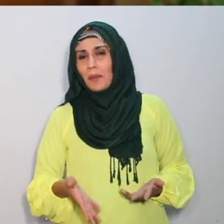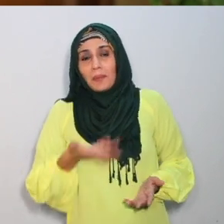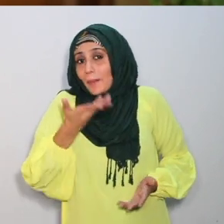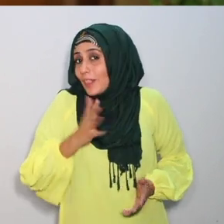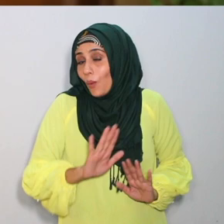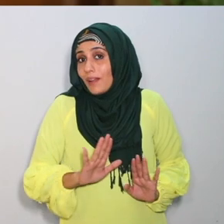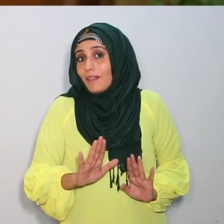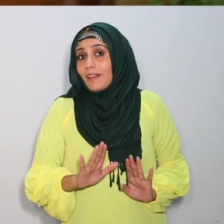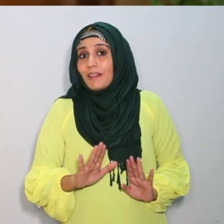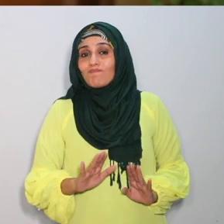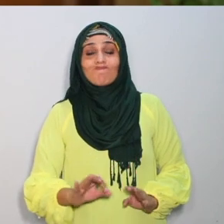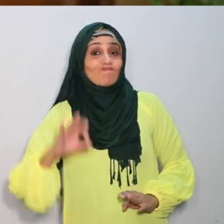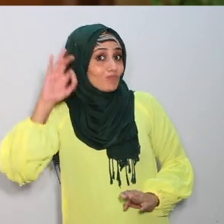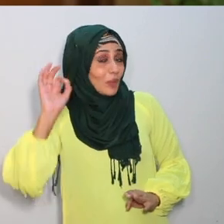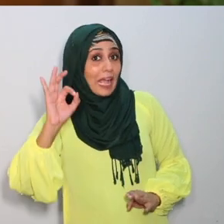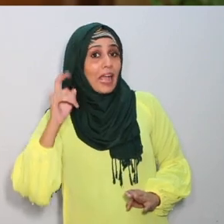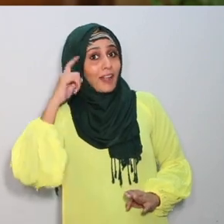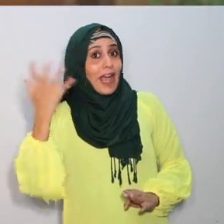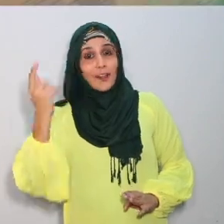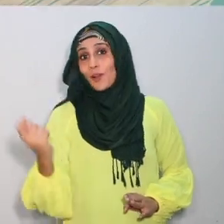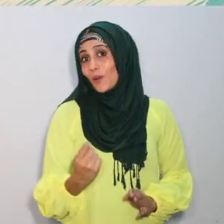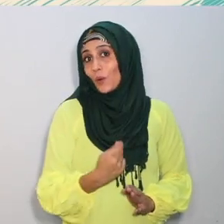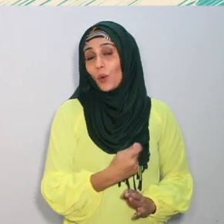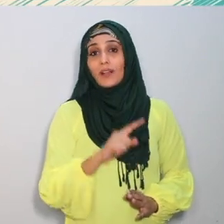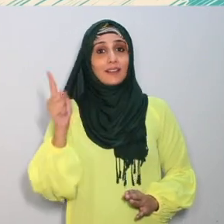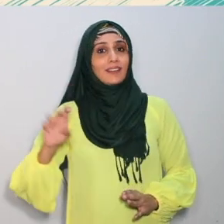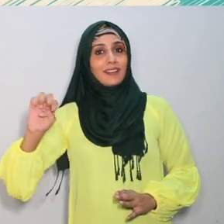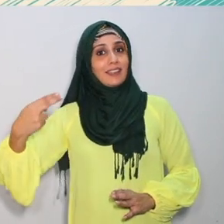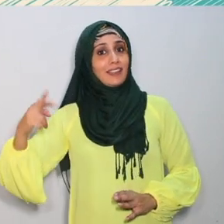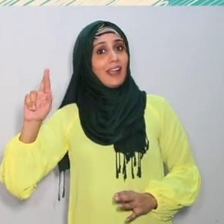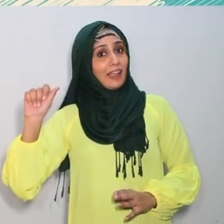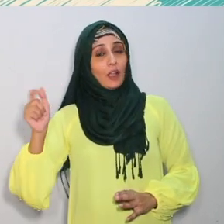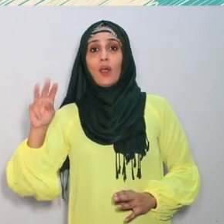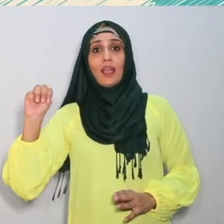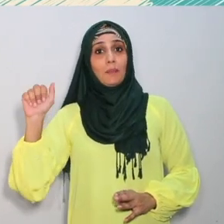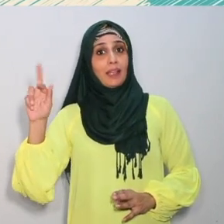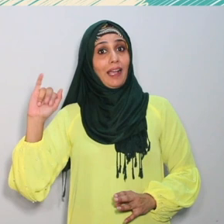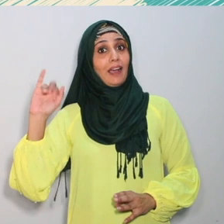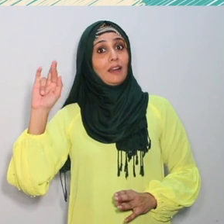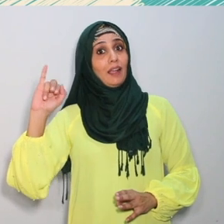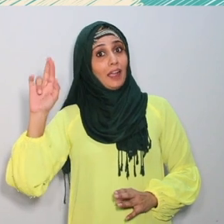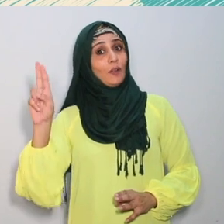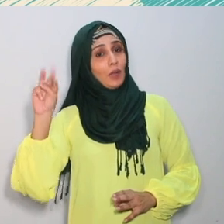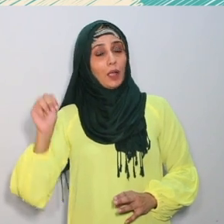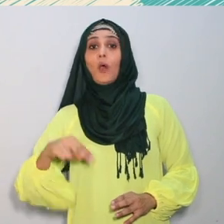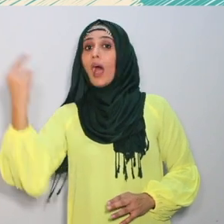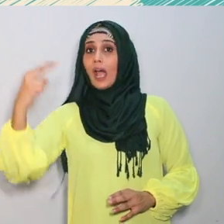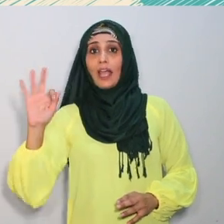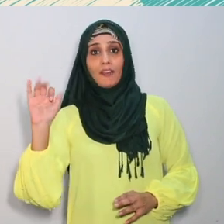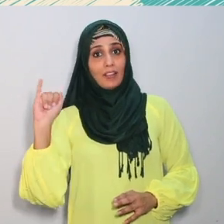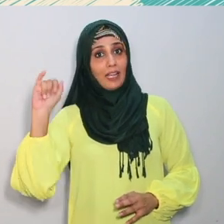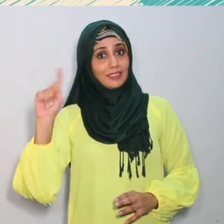ऐसे क्यों बताऊं, इतनी ज़बरदस्त कहानी लिखी है ज़हरा नासिर और मरियम शाह ने, और मुसव्विर हैं जिसके फैज़ान अहमद